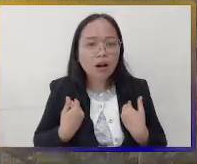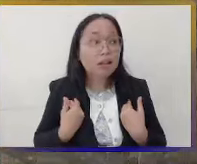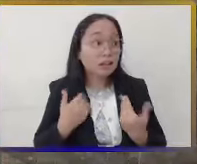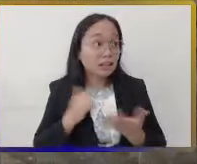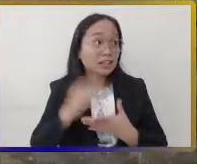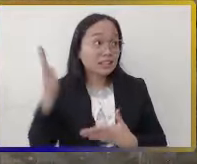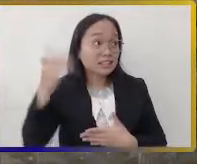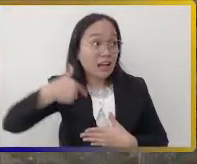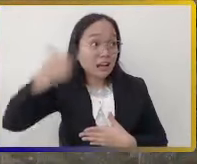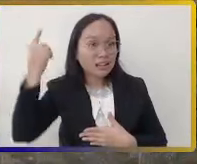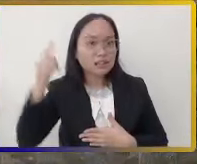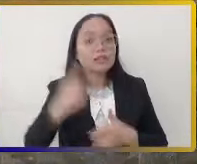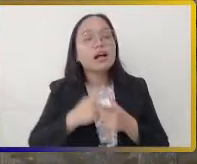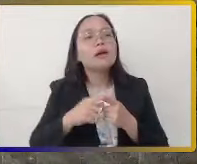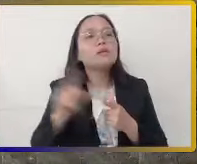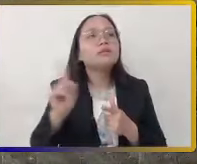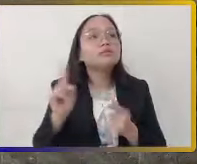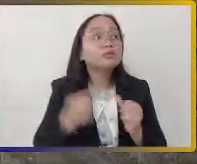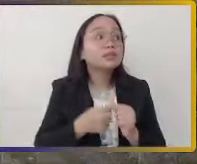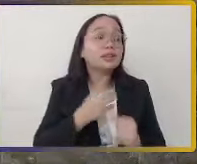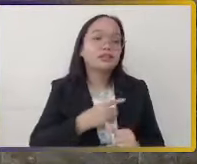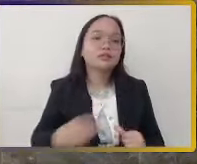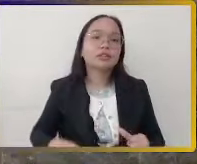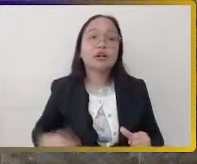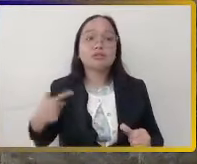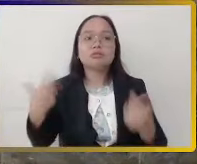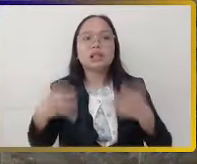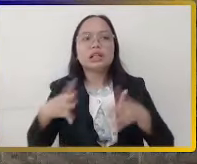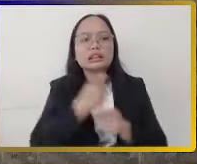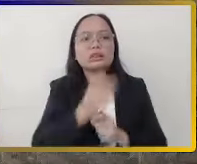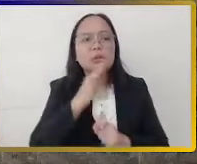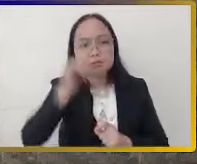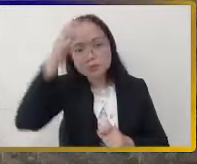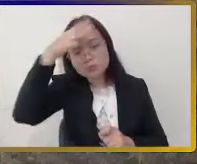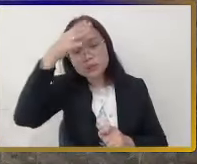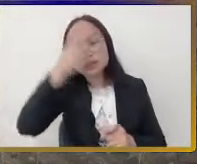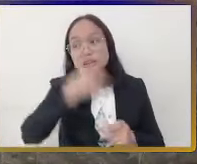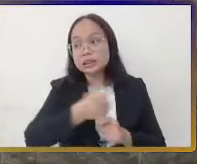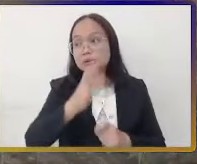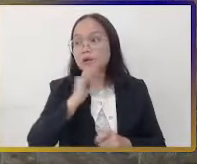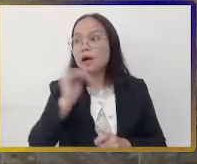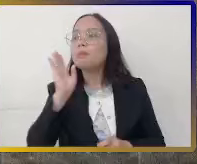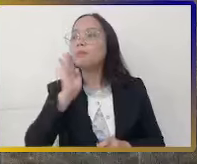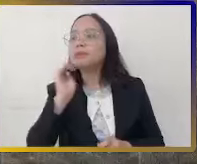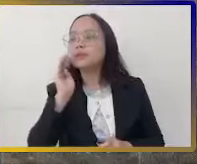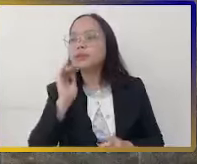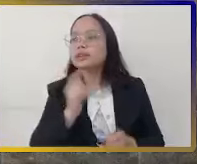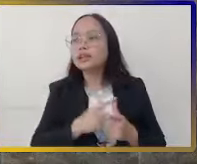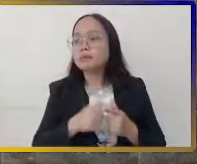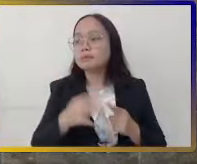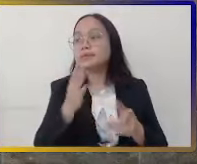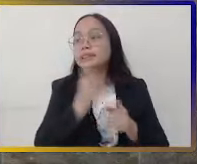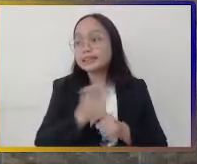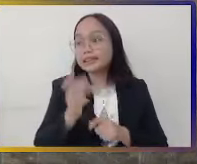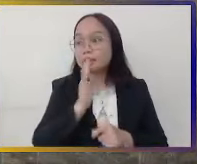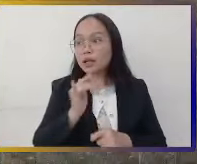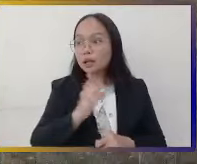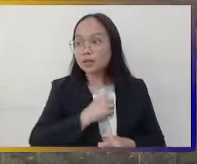Again, first, he was ridiculed by his own father. He was ridiculed by his own brother. He was ridiculed by his